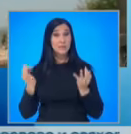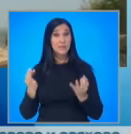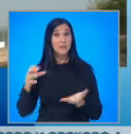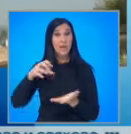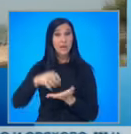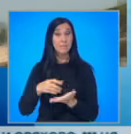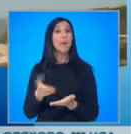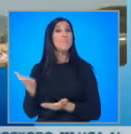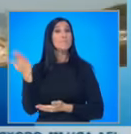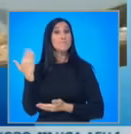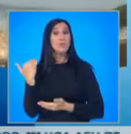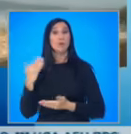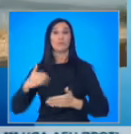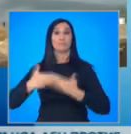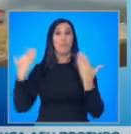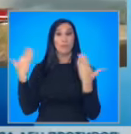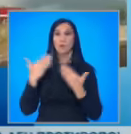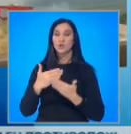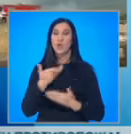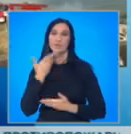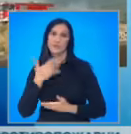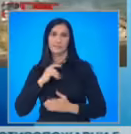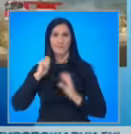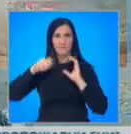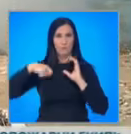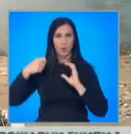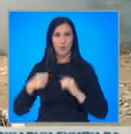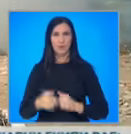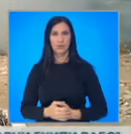екипи през изминалото денонощие, разказваме в репортажа.